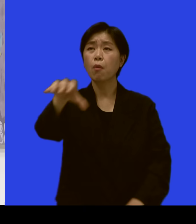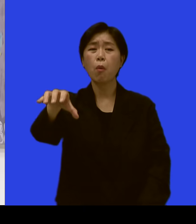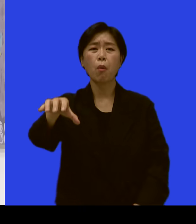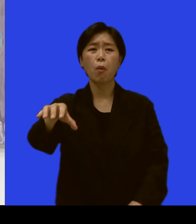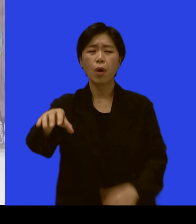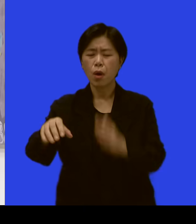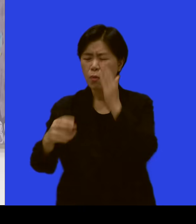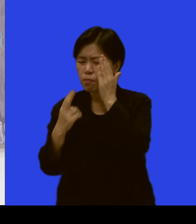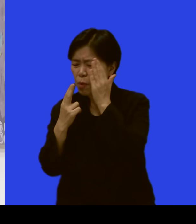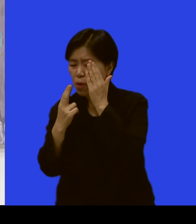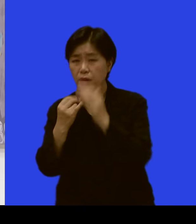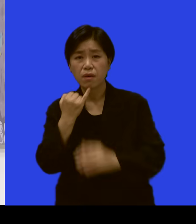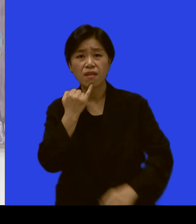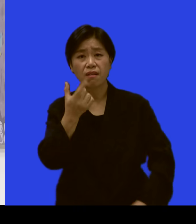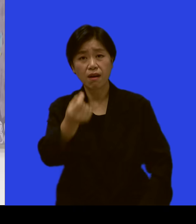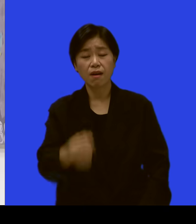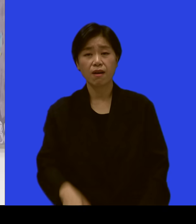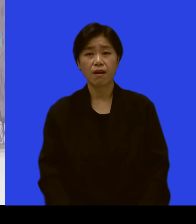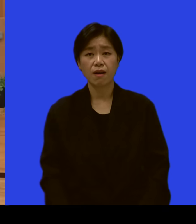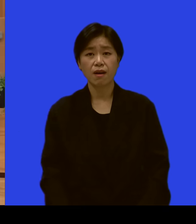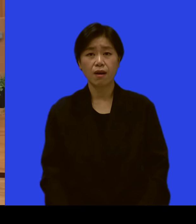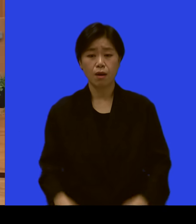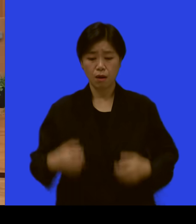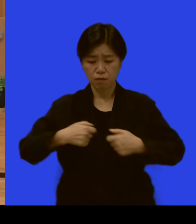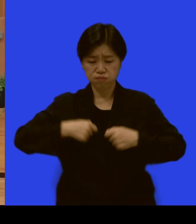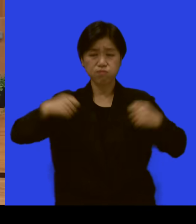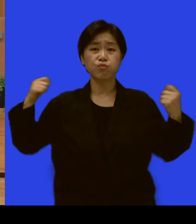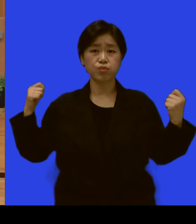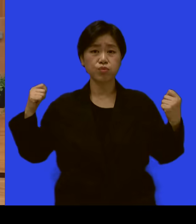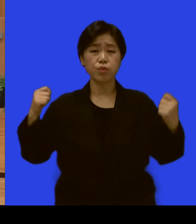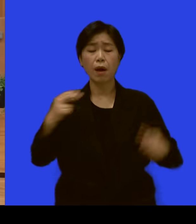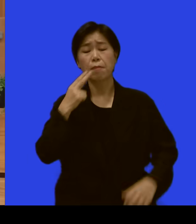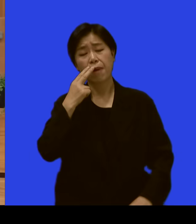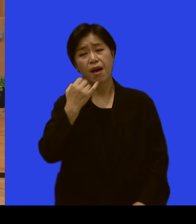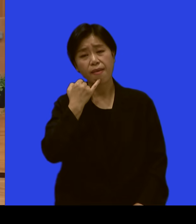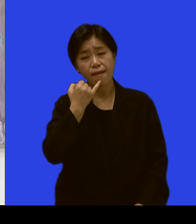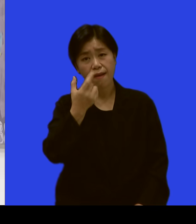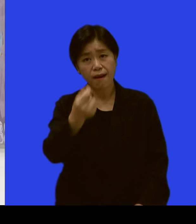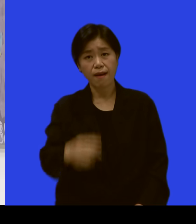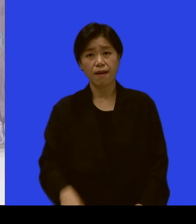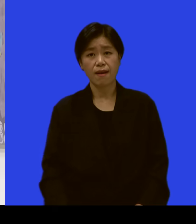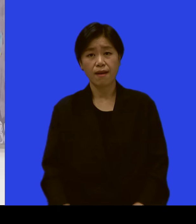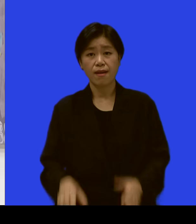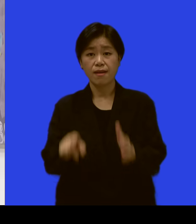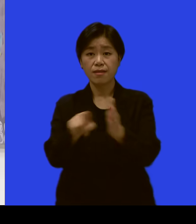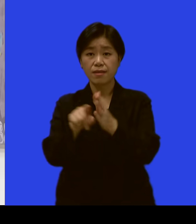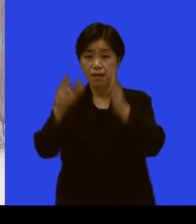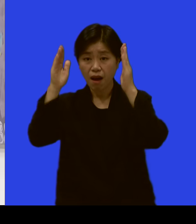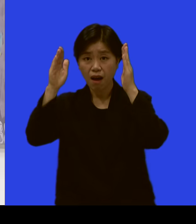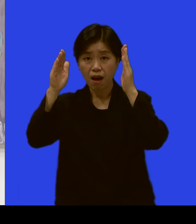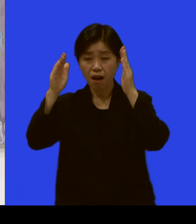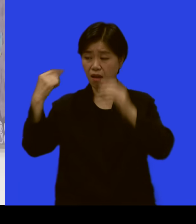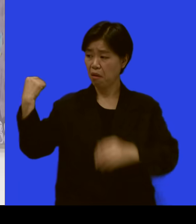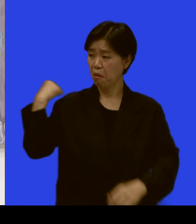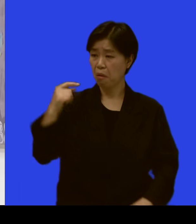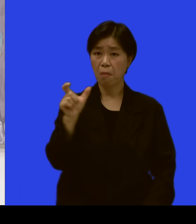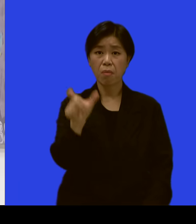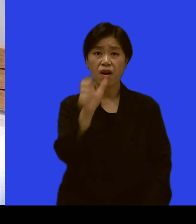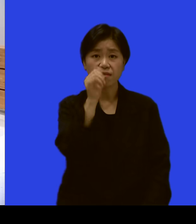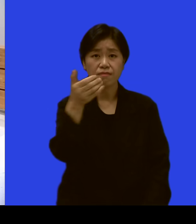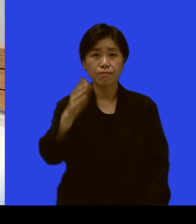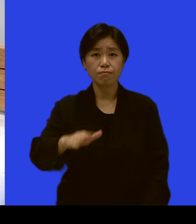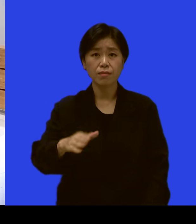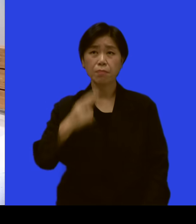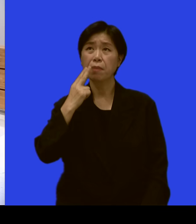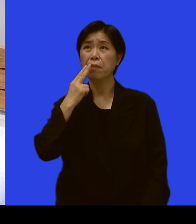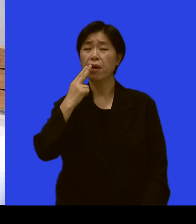적어도 과자만 벗고 그래도 우리 그렇지, 신학과인데 이거에 그렇지. 좀 그렇지 않냐. 예. 뭐 이런 얘기를 하면서 예. 데리고 가서 조금 혼을